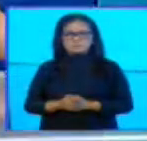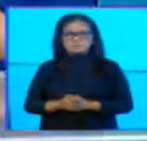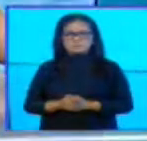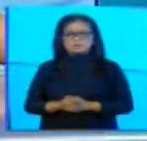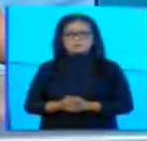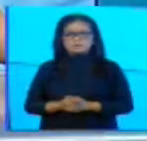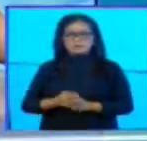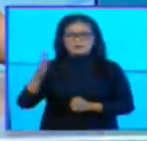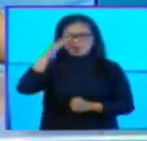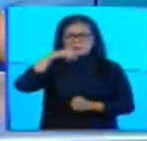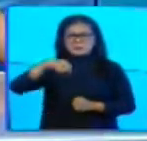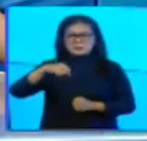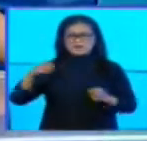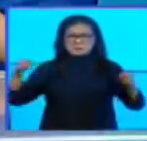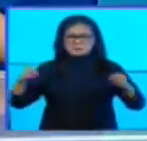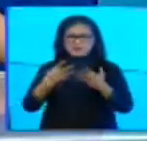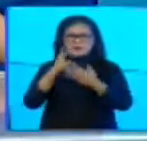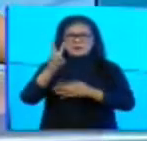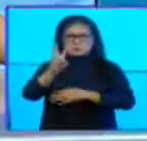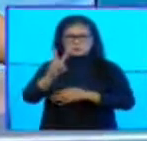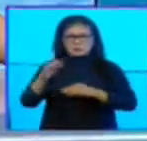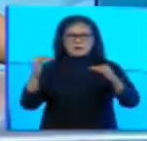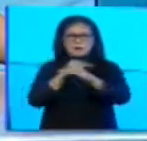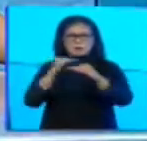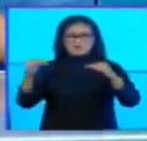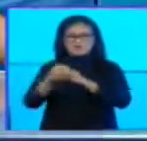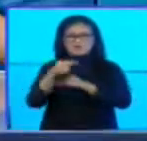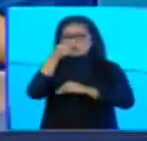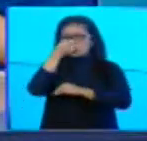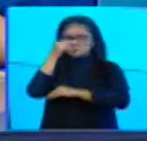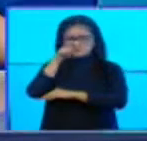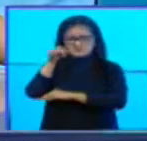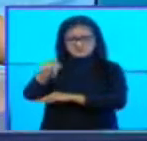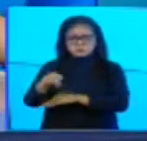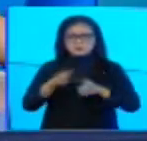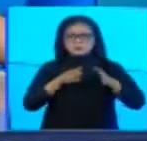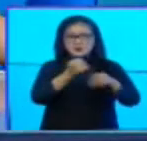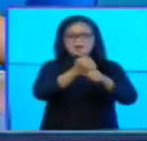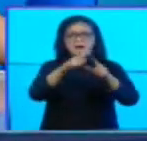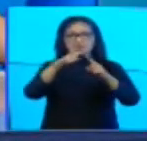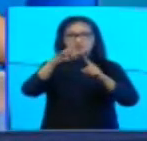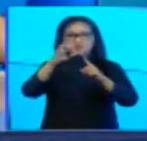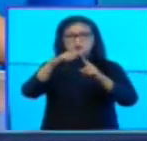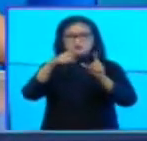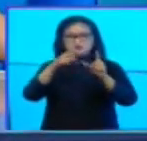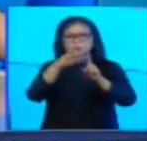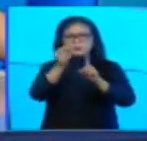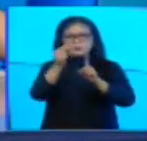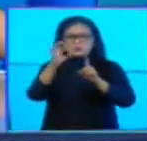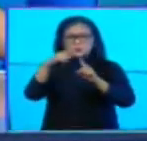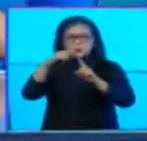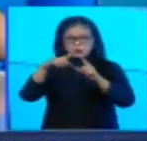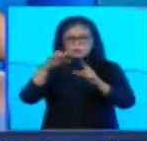Ayo kita mau informasi pemirsa dua kecelakaan lalu lintas terjadi Kamis ini hari di Jalan Gatot Subroto Jakarta Pusat dan Jalan S Parman Jakarta